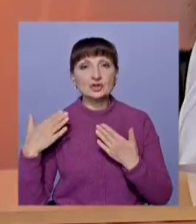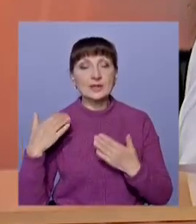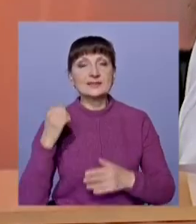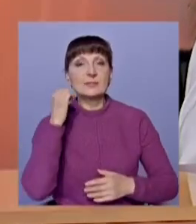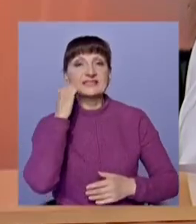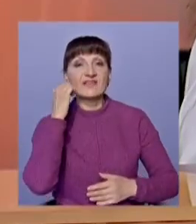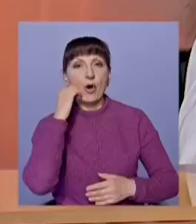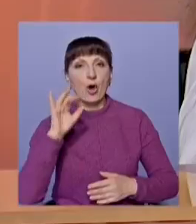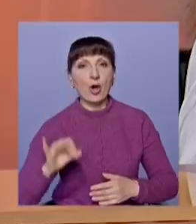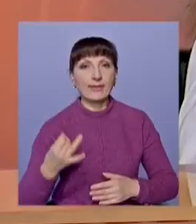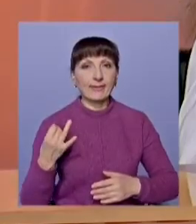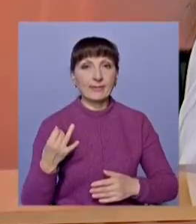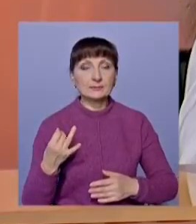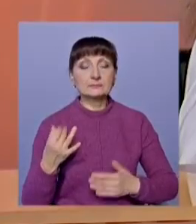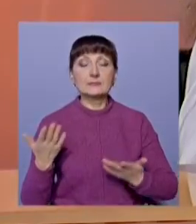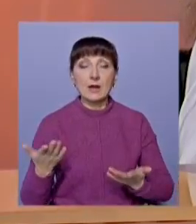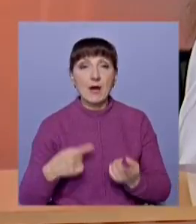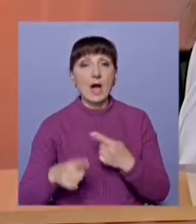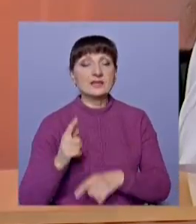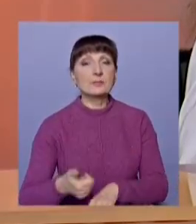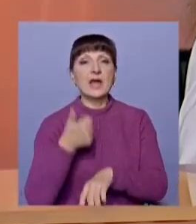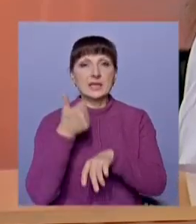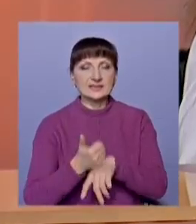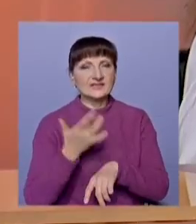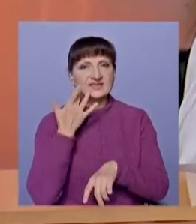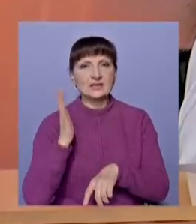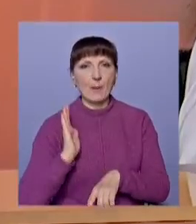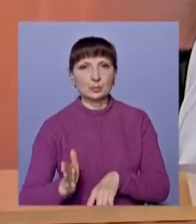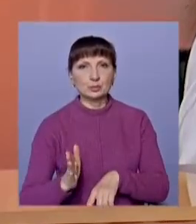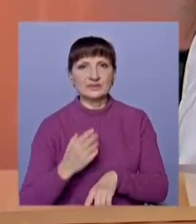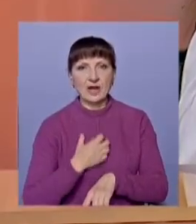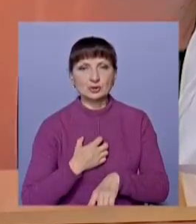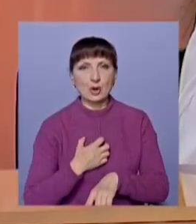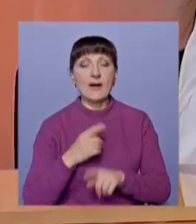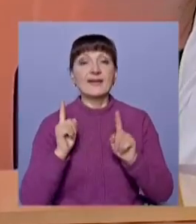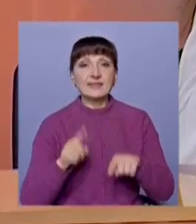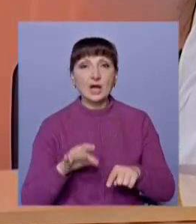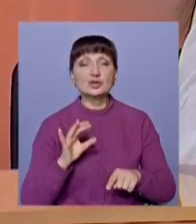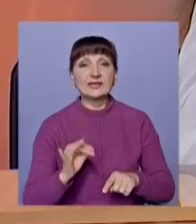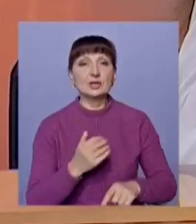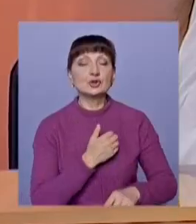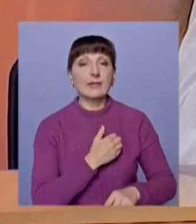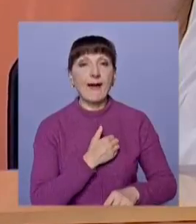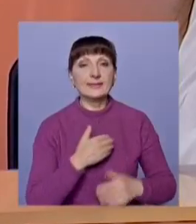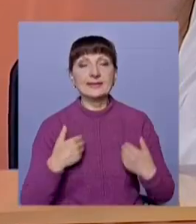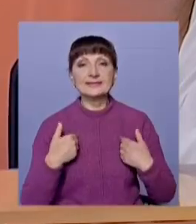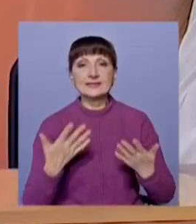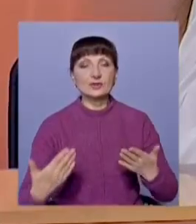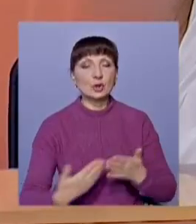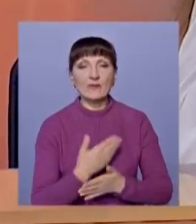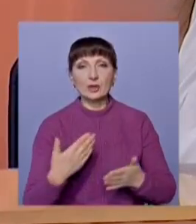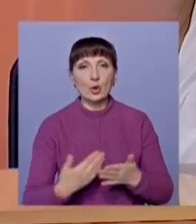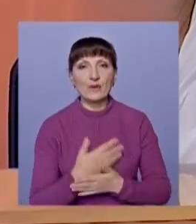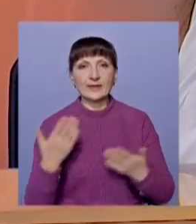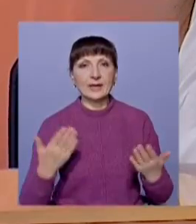Москвой, они в приоритете будут у нас оставаться, так же, как и желание инициировать новые